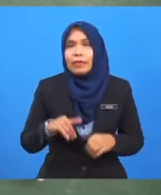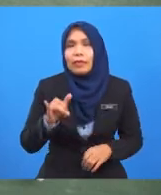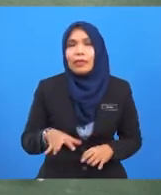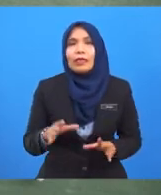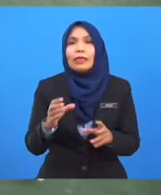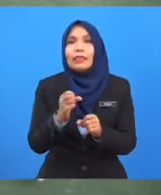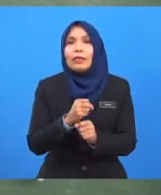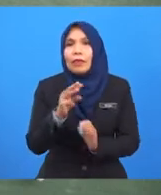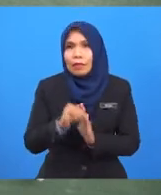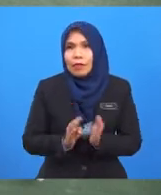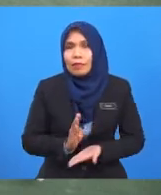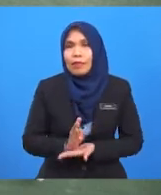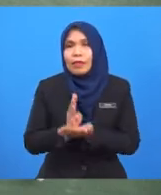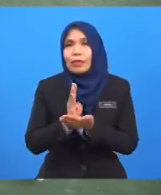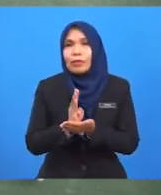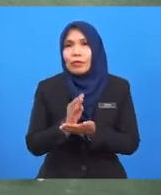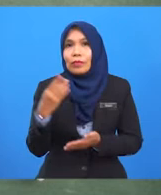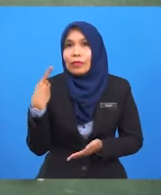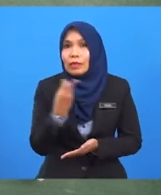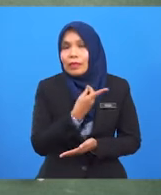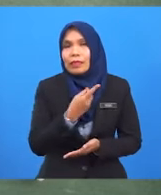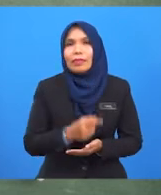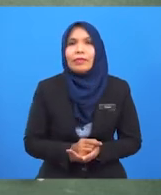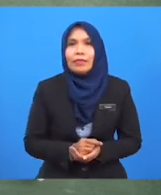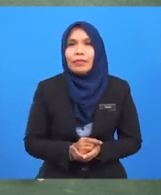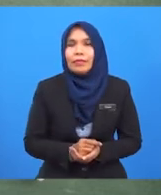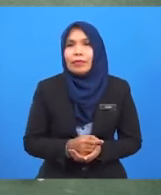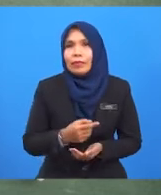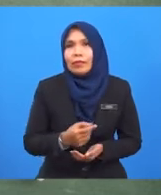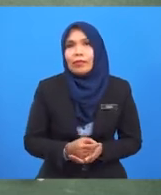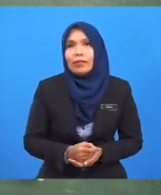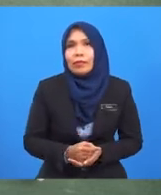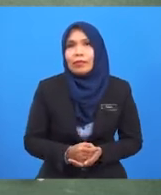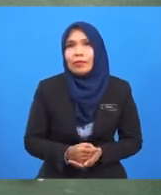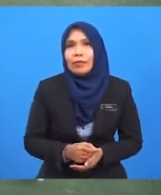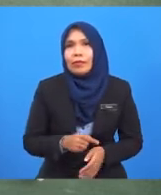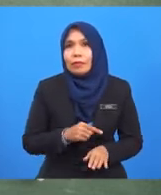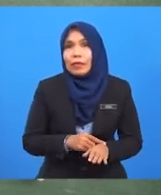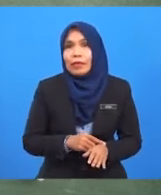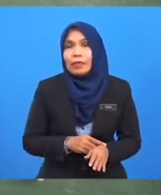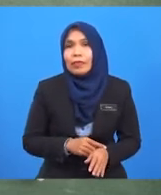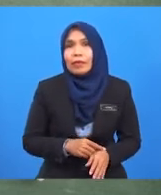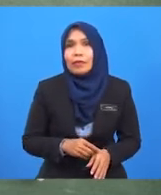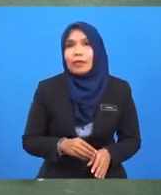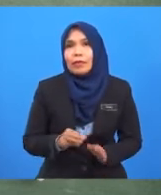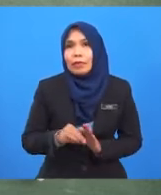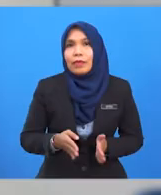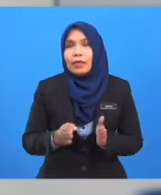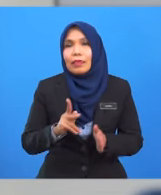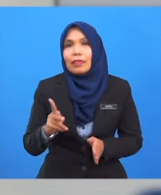dapat membantu kita dalam menyelesaikan pelbagai kerja harian.